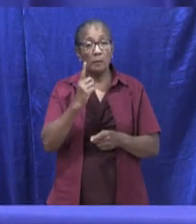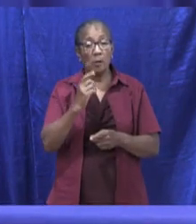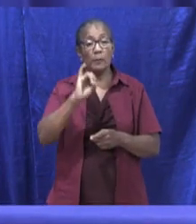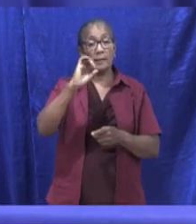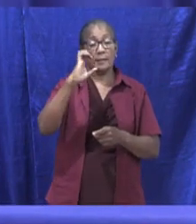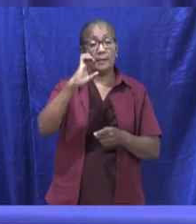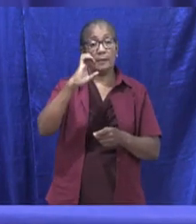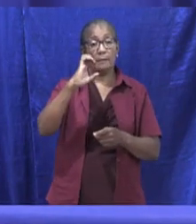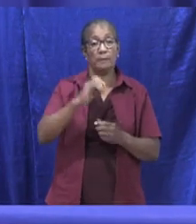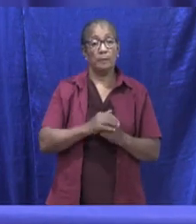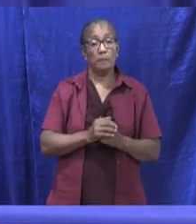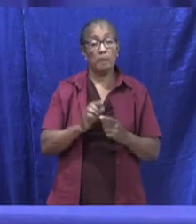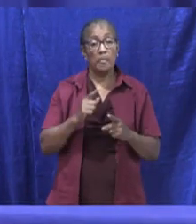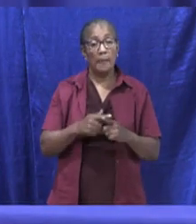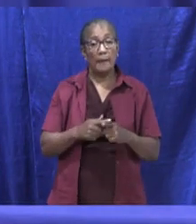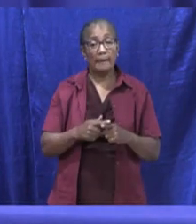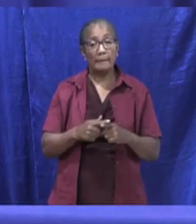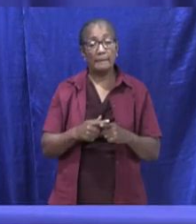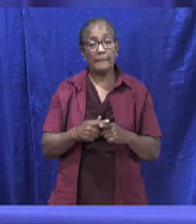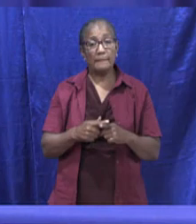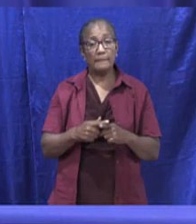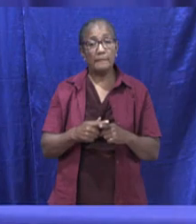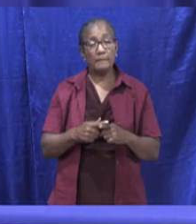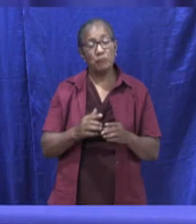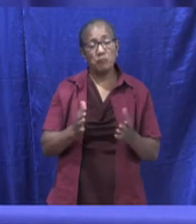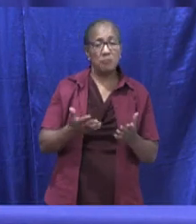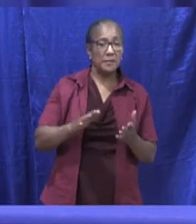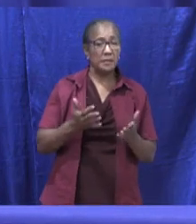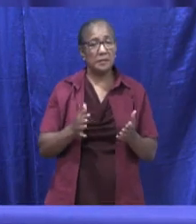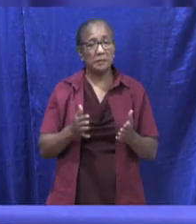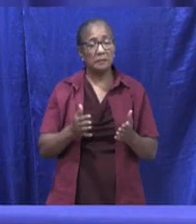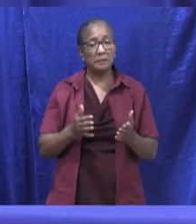IC. En misschien is het ook